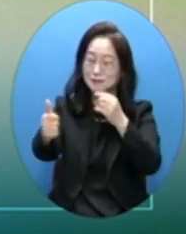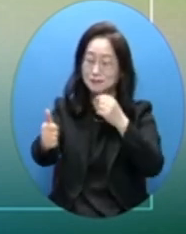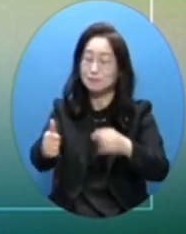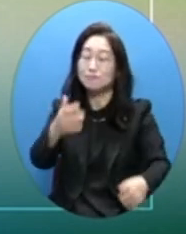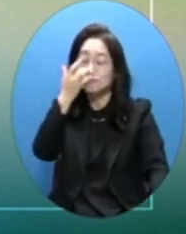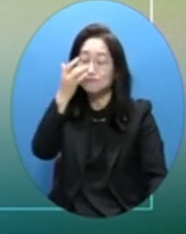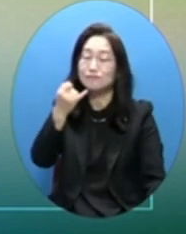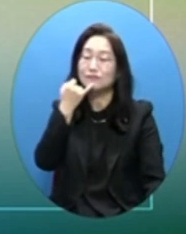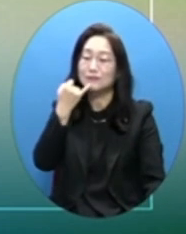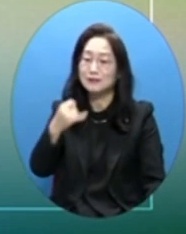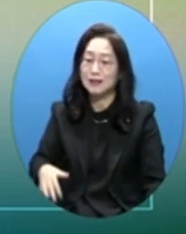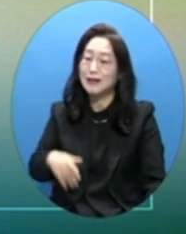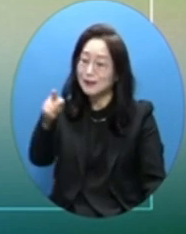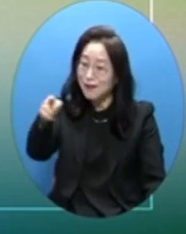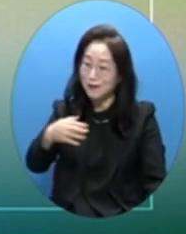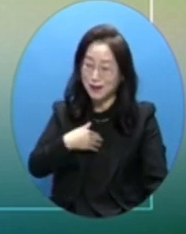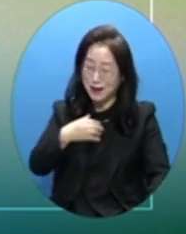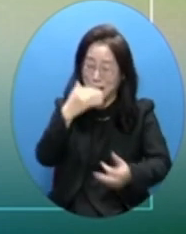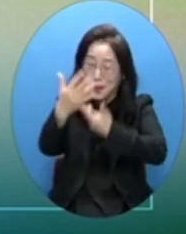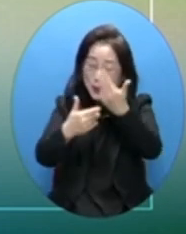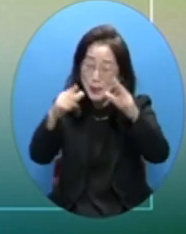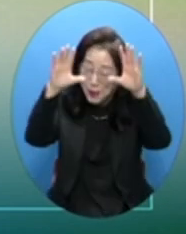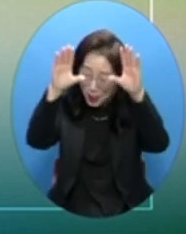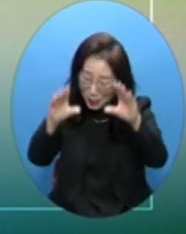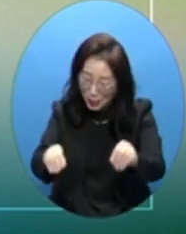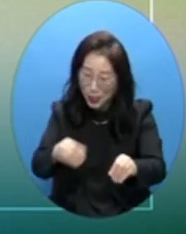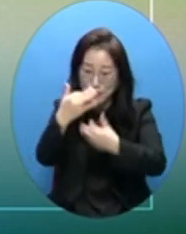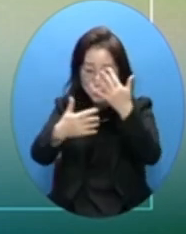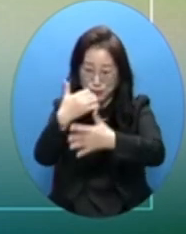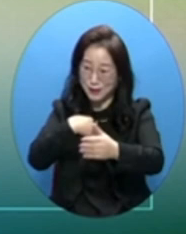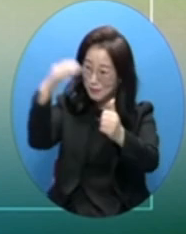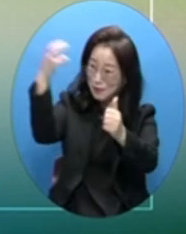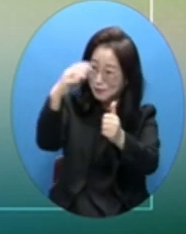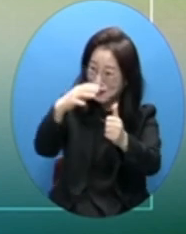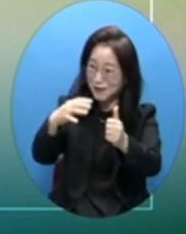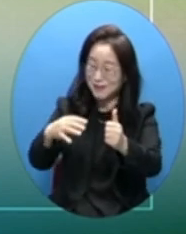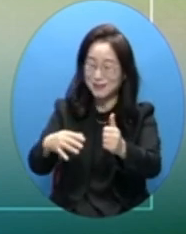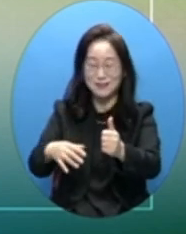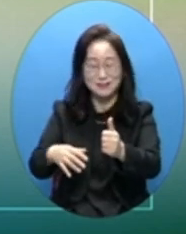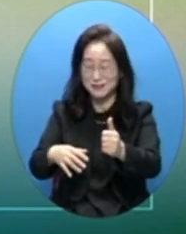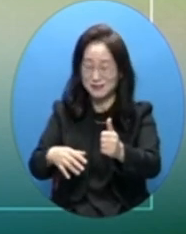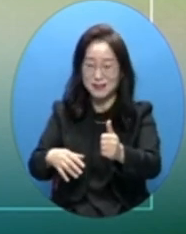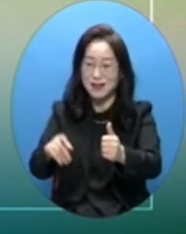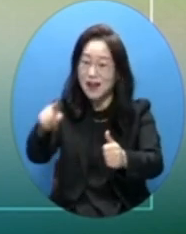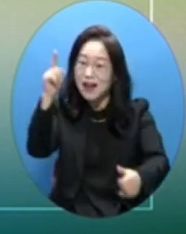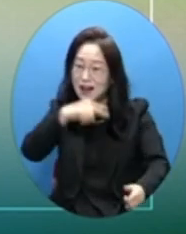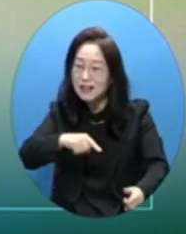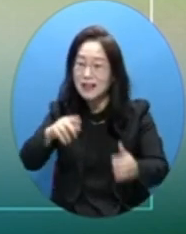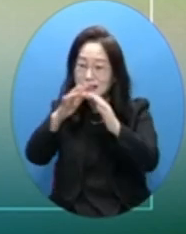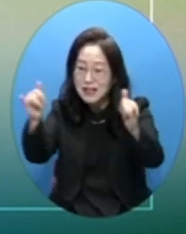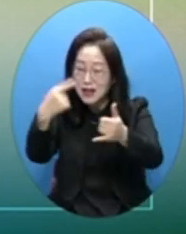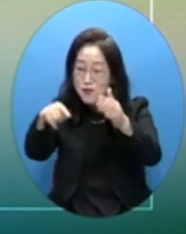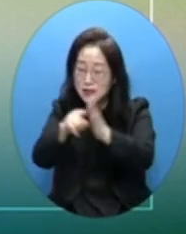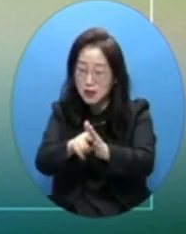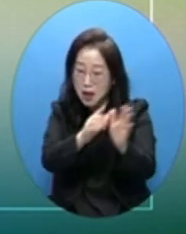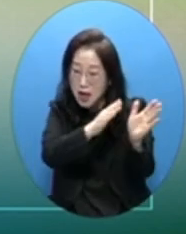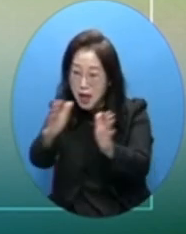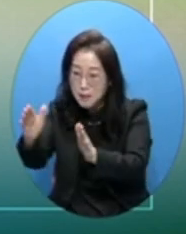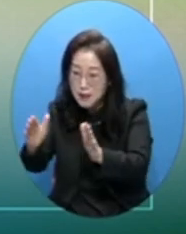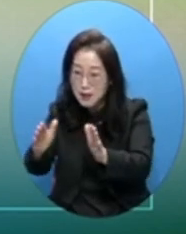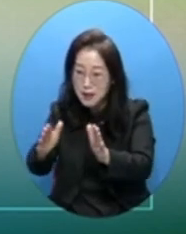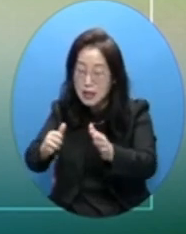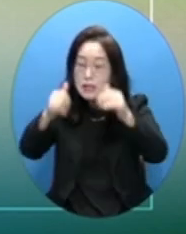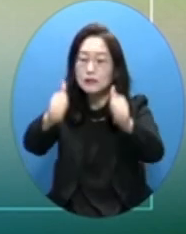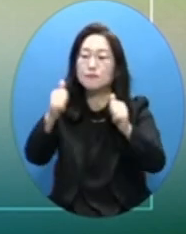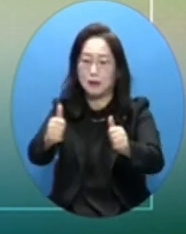말합니다. 당신은 잠시 타다 소멸되는 불을 가지고 위협합니다. 그런데 당신은 악한 자들을 위하여 예비된 다가오는